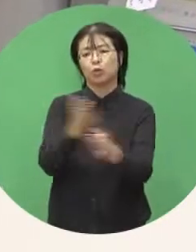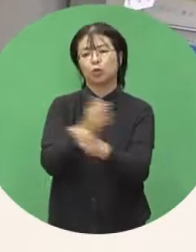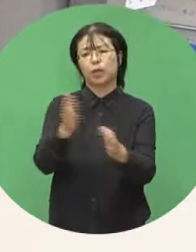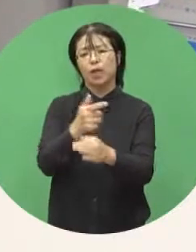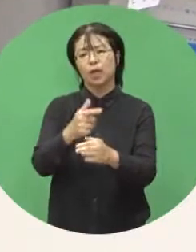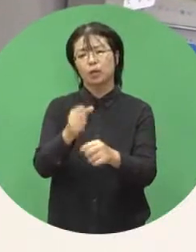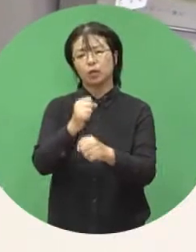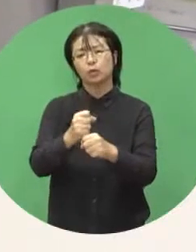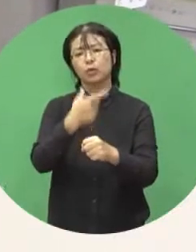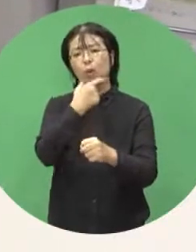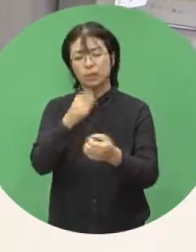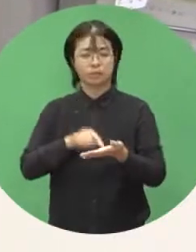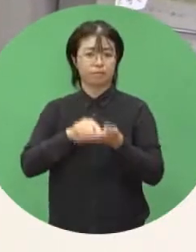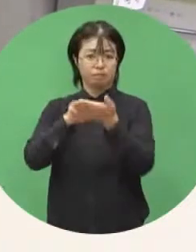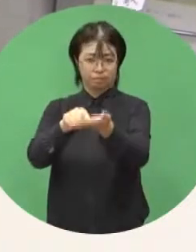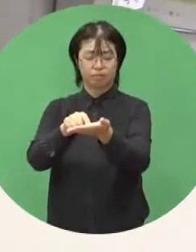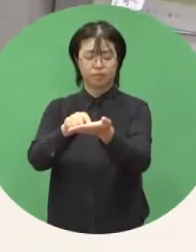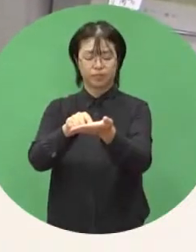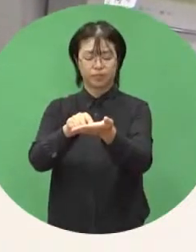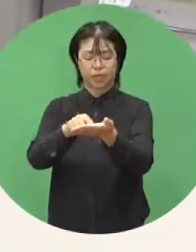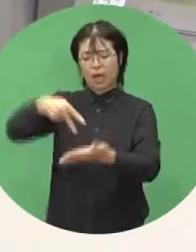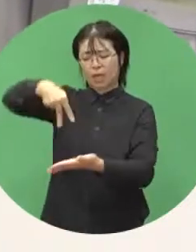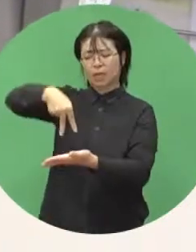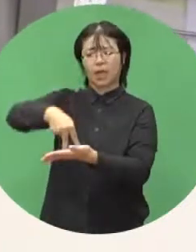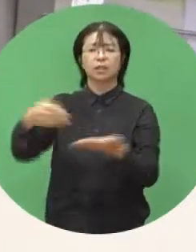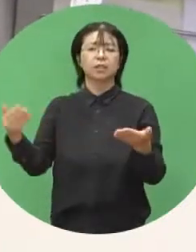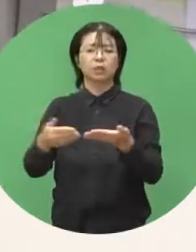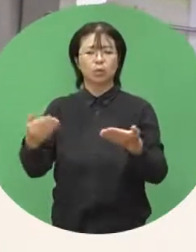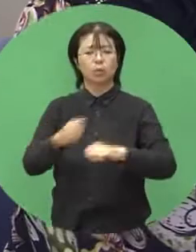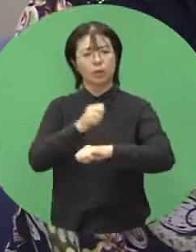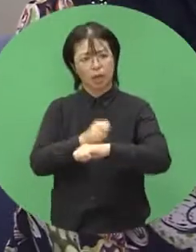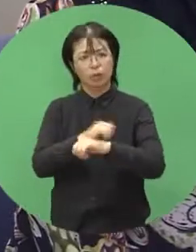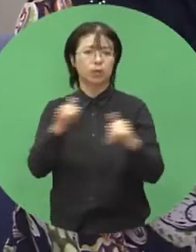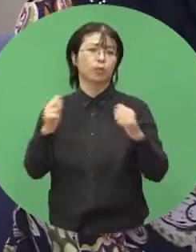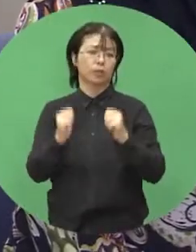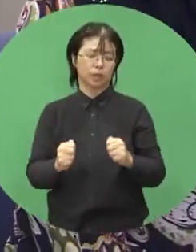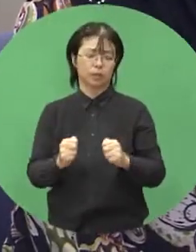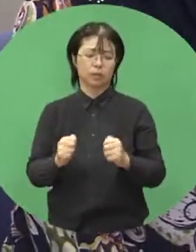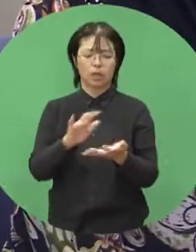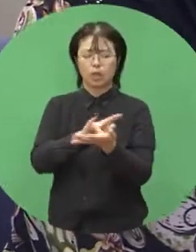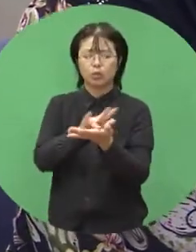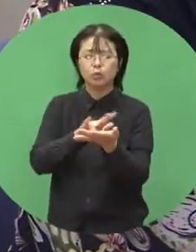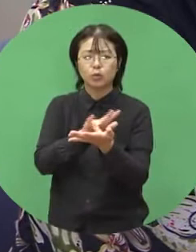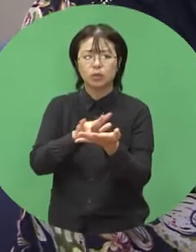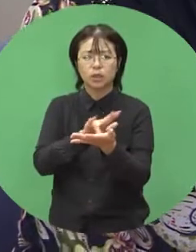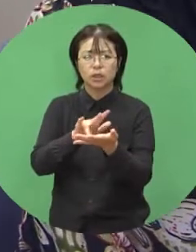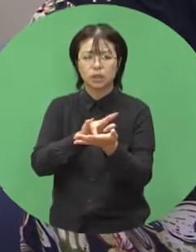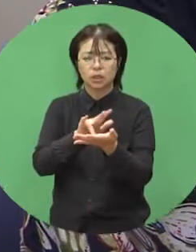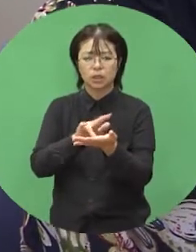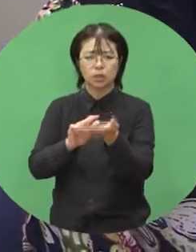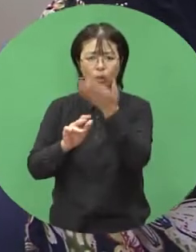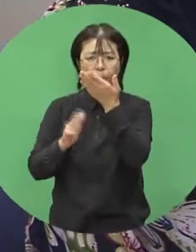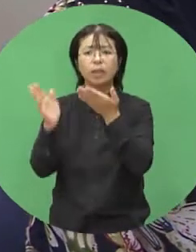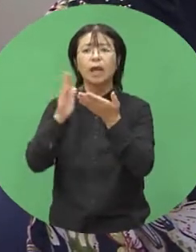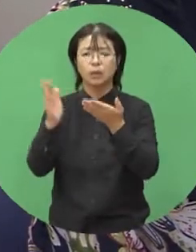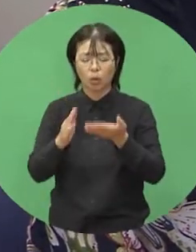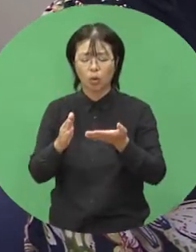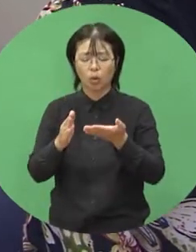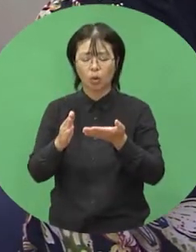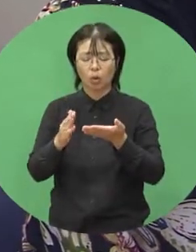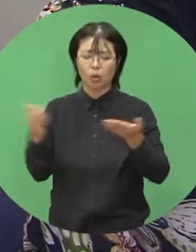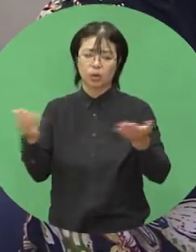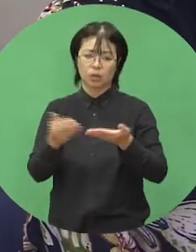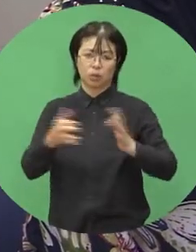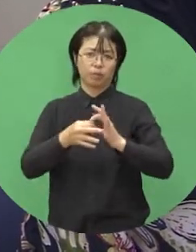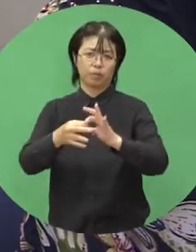作っていただくようにお話ししたりとか、立ち仕事がやはり大変な方とか、 薬を飲むに行かないとですね、仕事